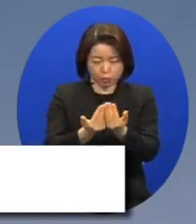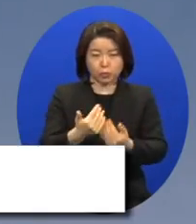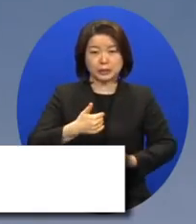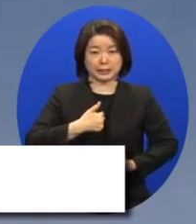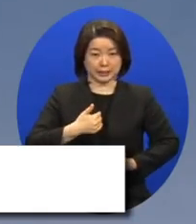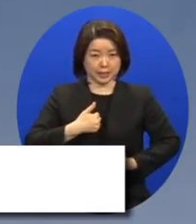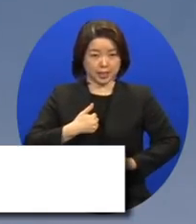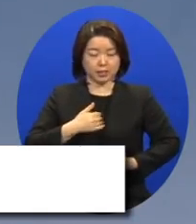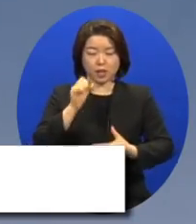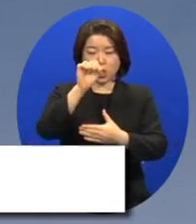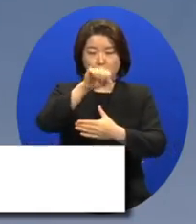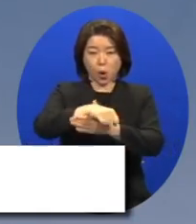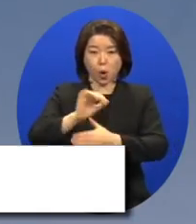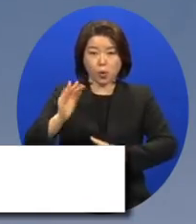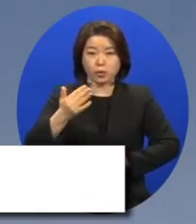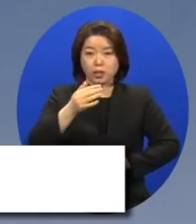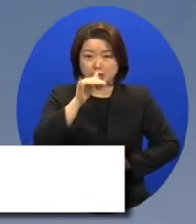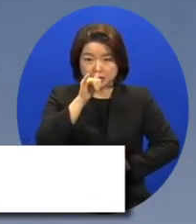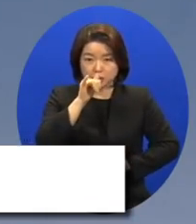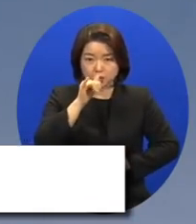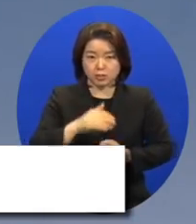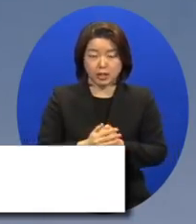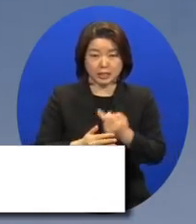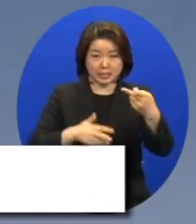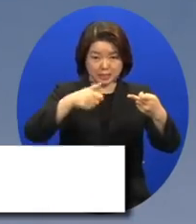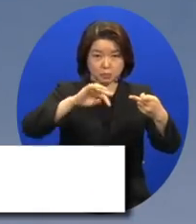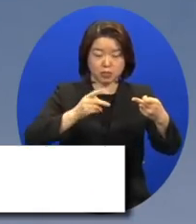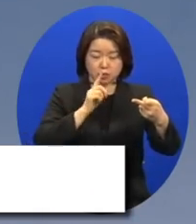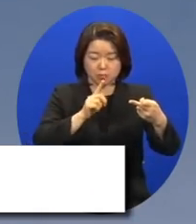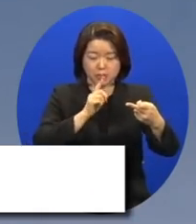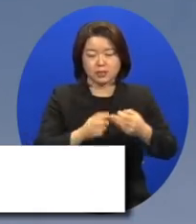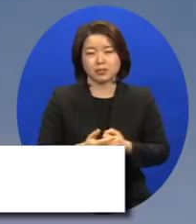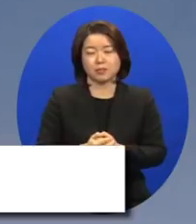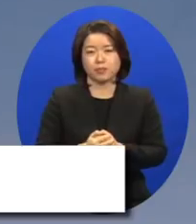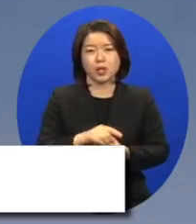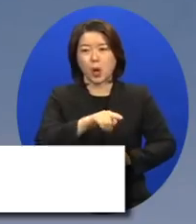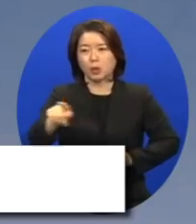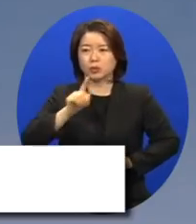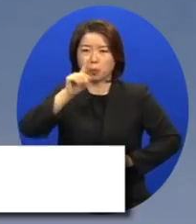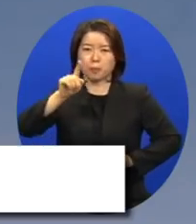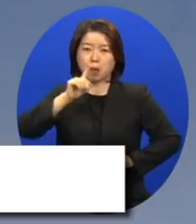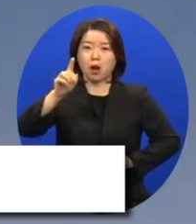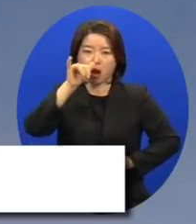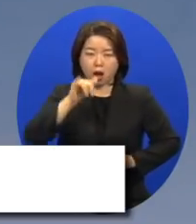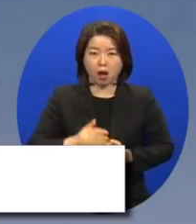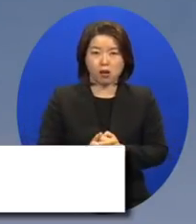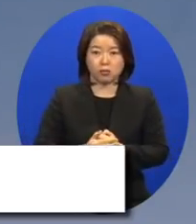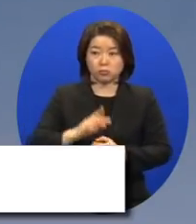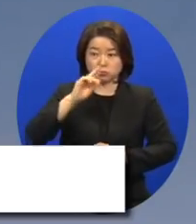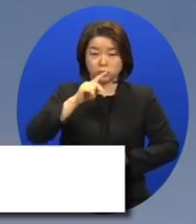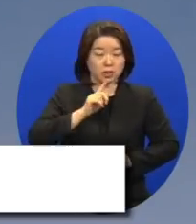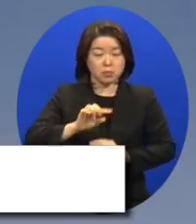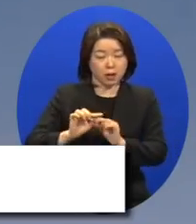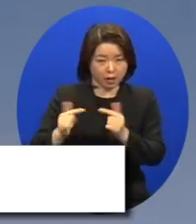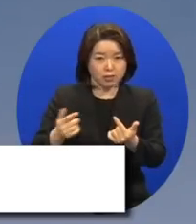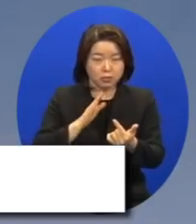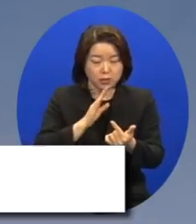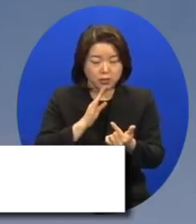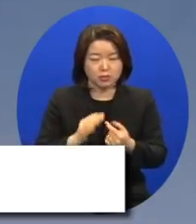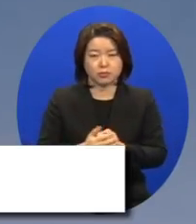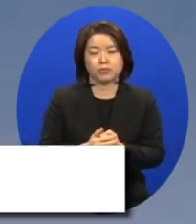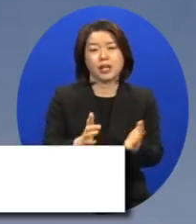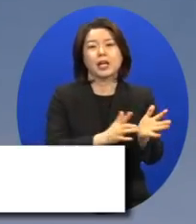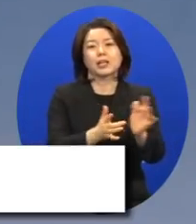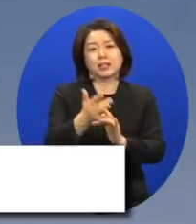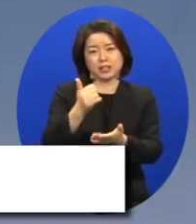허용되어 있습니다 12절 말씀에 그들을 그렇게 주장했습니다 틀린 말 아닙니다 예수님을